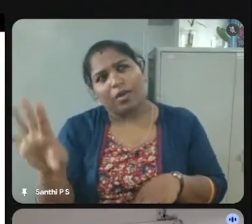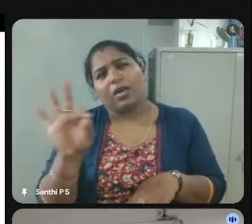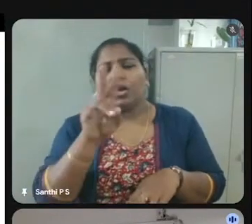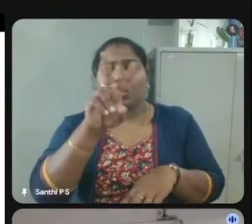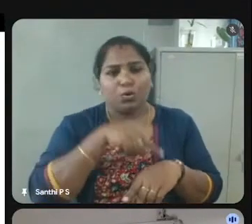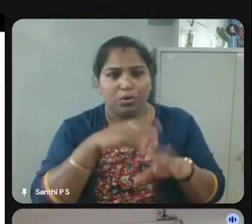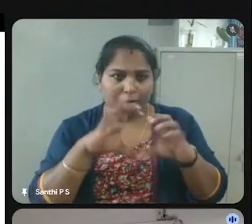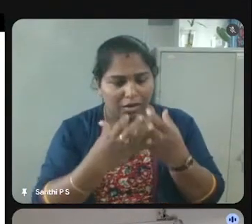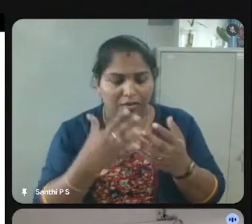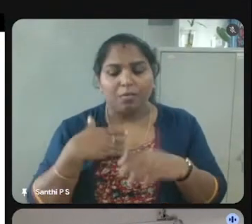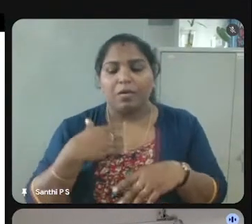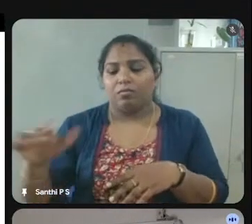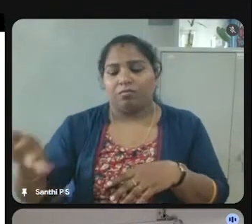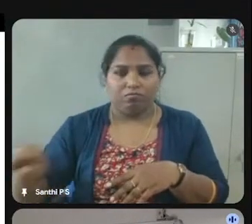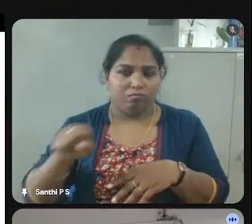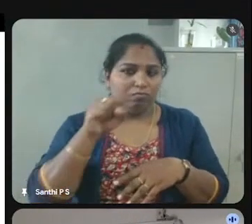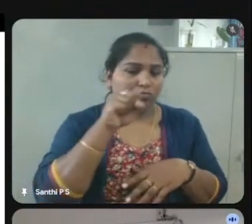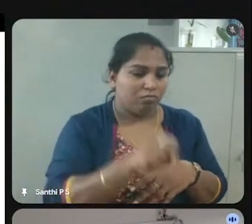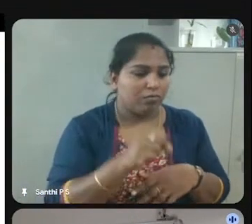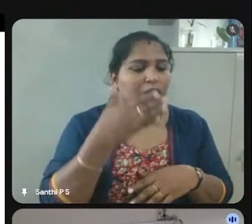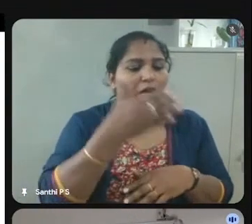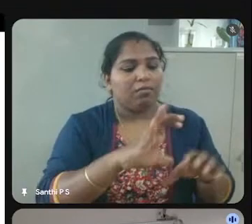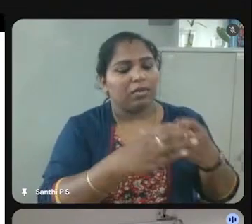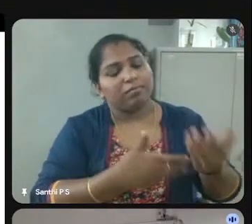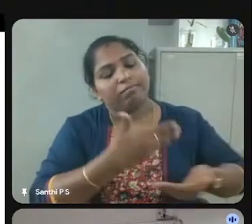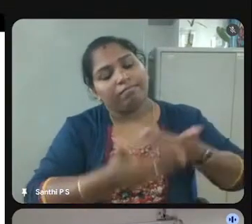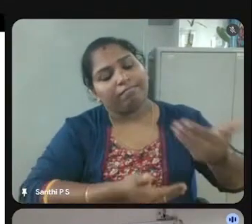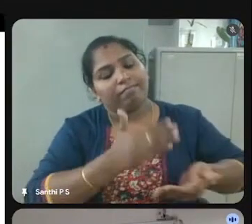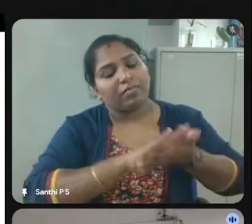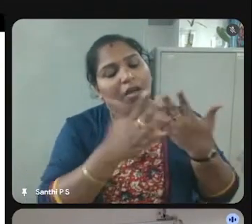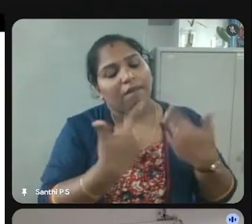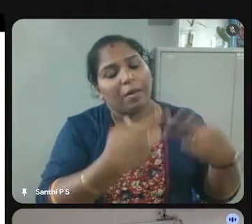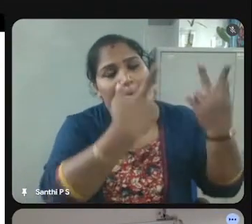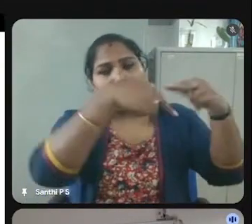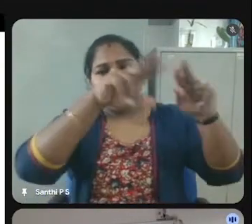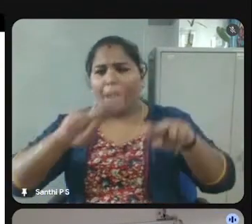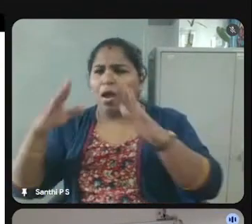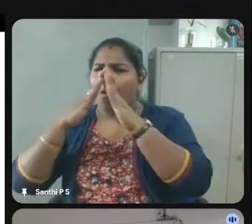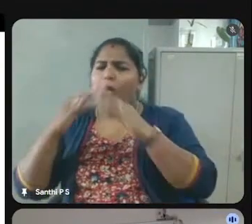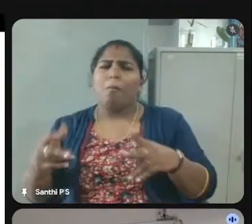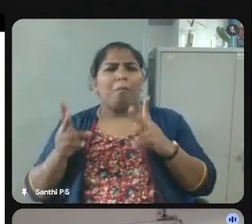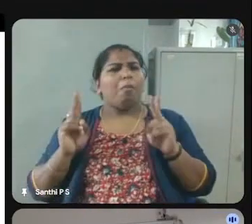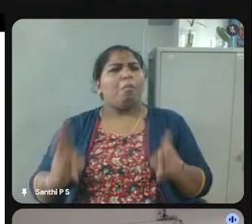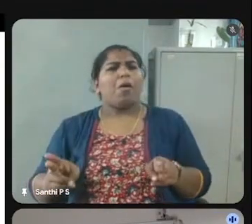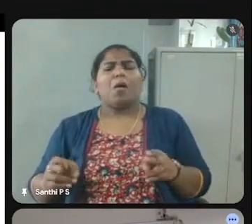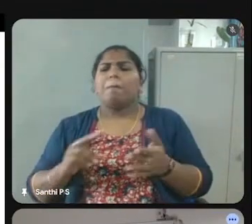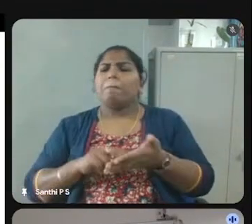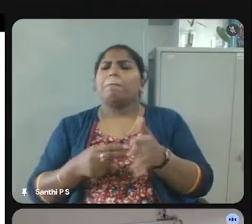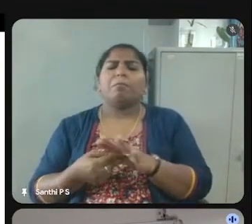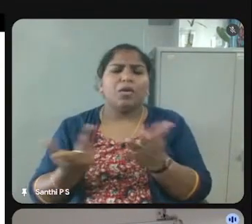കുട്ടിയെ ആ ക്ലാസ്സിന് കൊണ്ടുവരുന്നു, തിരിച്ച് വീട്ടിൽ പോകുന്നു, പ്രത്യേകിച്ച് അമ്മ ഒന്നും തന്നെ അല്ലെ അച്ഛൻ ഒന്നും തന്നെ ചെയ്യുന്നില്ല എന്നൊരു രീതിയാണ്